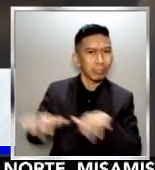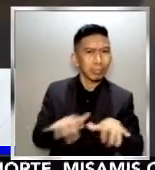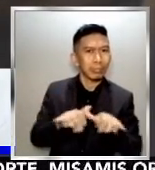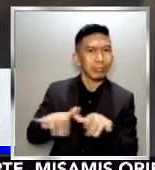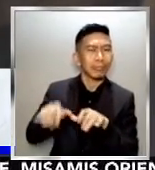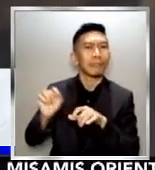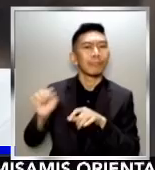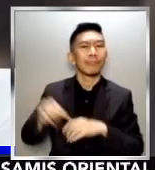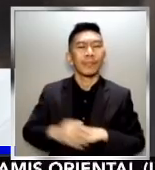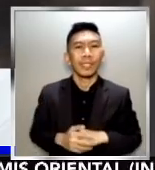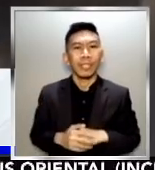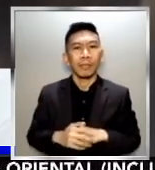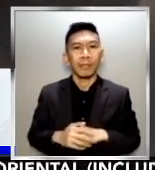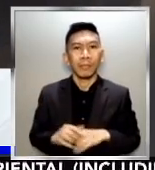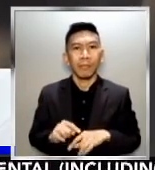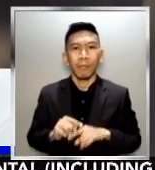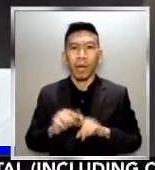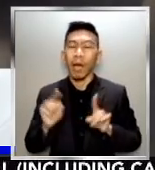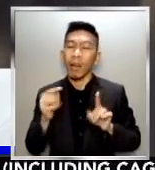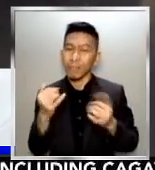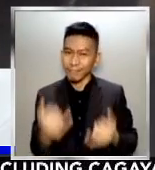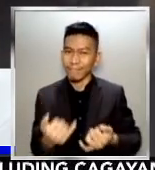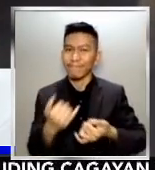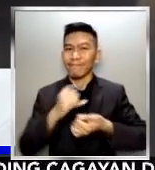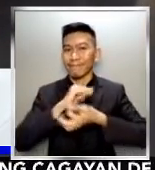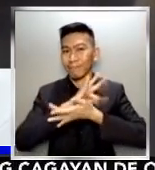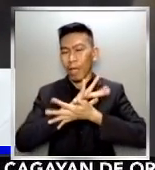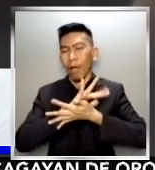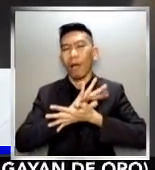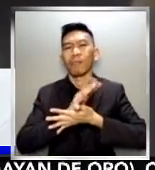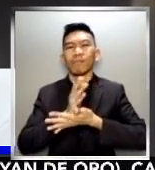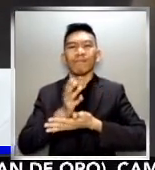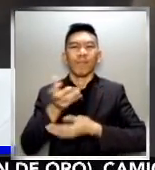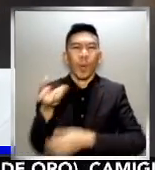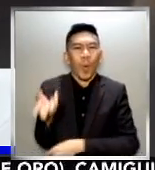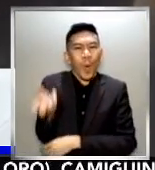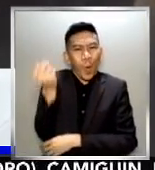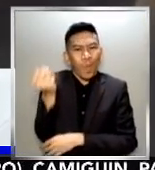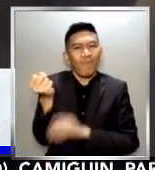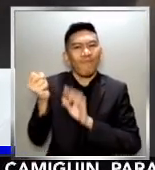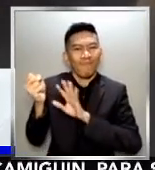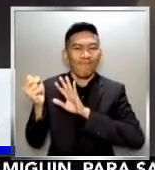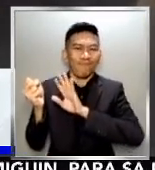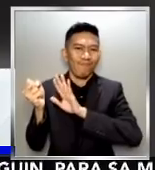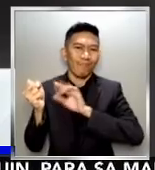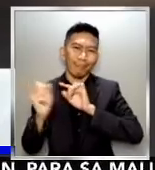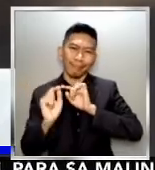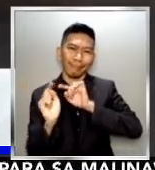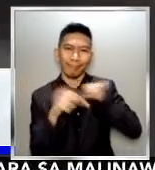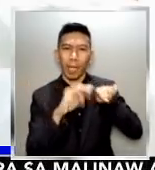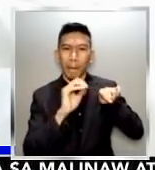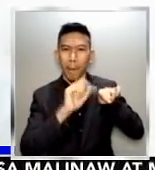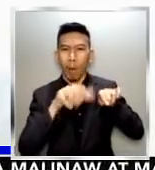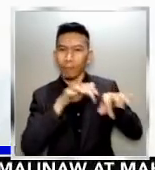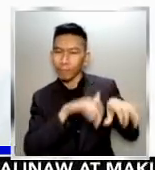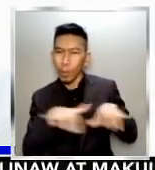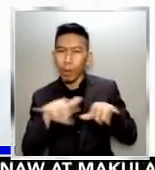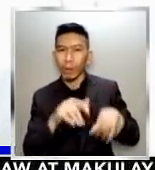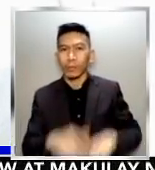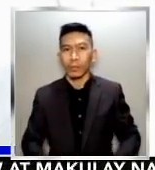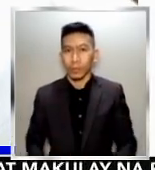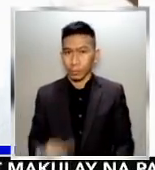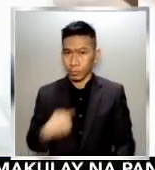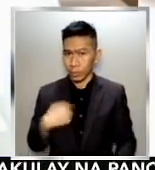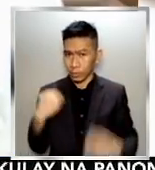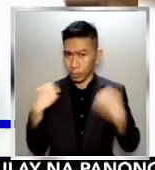Pero bunsod ng pandemya, natigil ang pagtugtog sa mall ni Tito Bong. Ang lakas-lakas ko pa, ilang taon na ako,